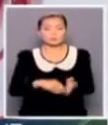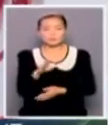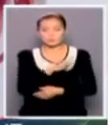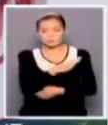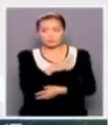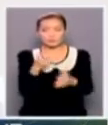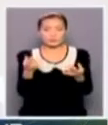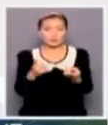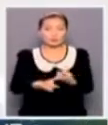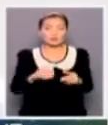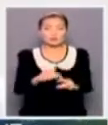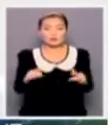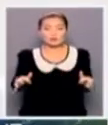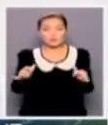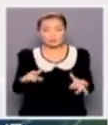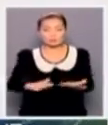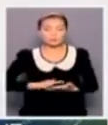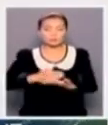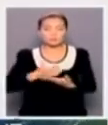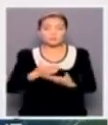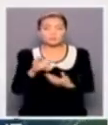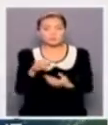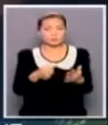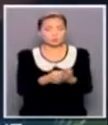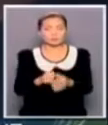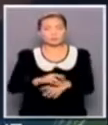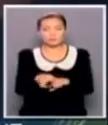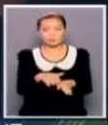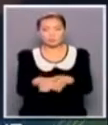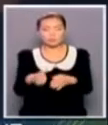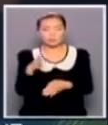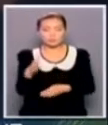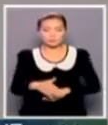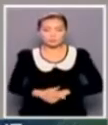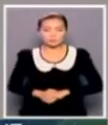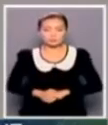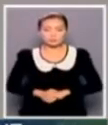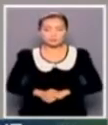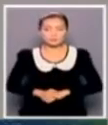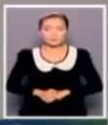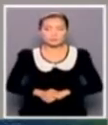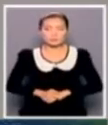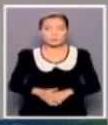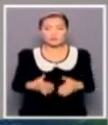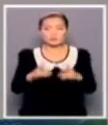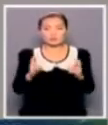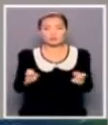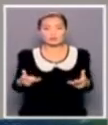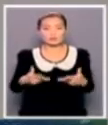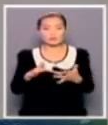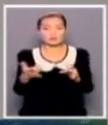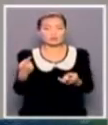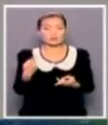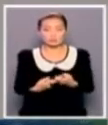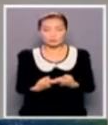алды. Сұранысқа сәйкес оқушылар компьютерлік техникамен қазанның біріне дейін толық қамтылмақ. Үй жағдайында интернетке қосылу